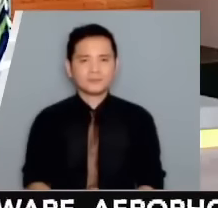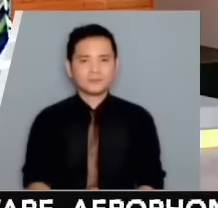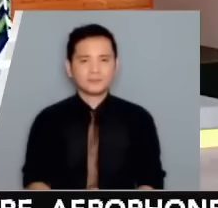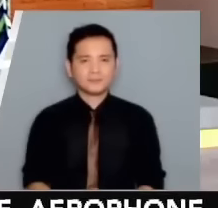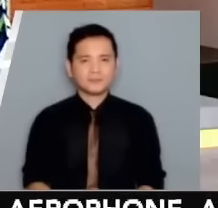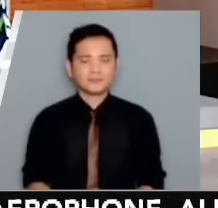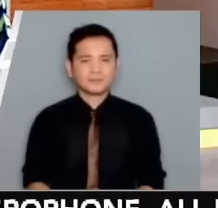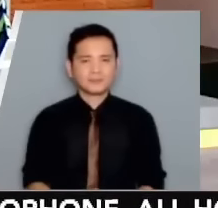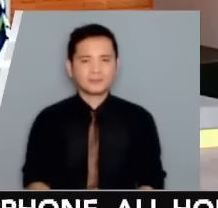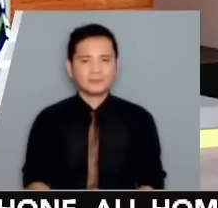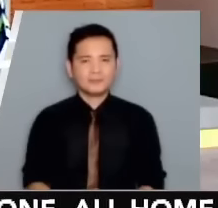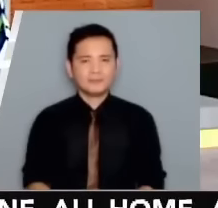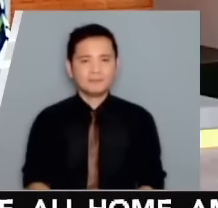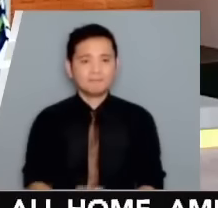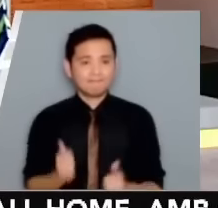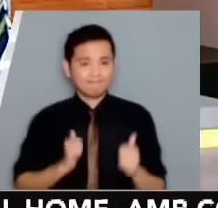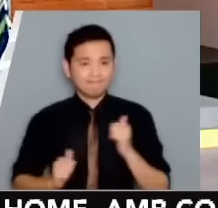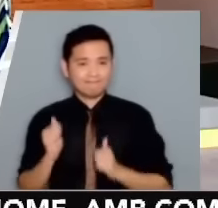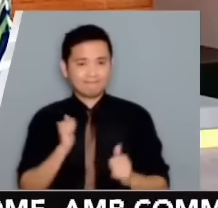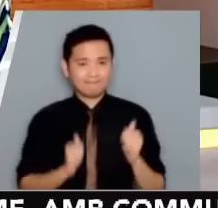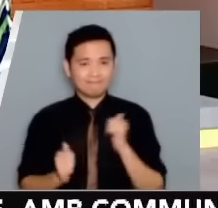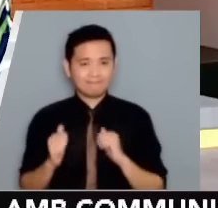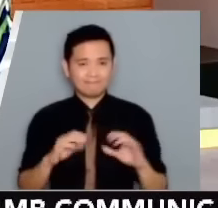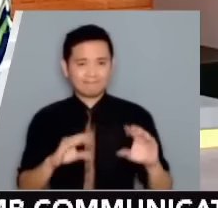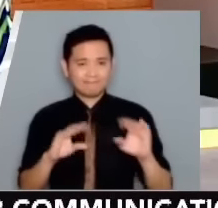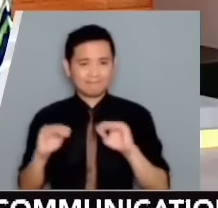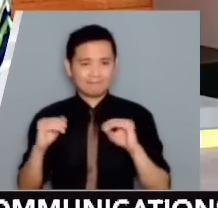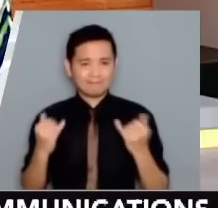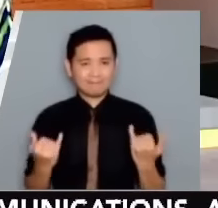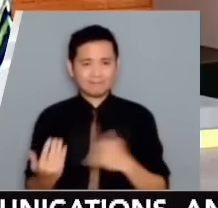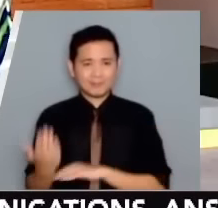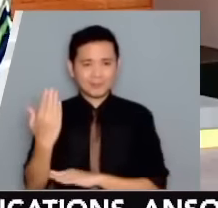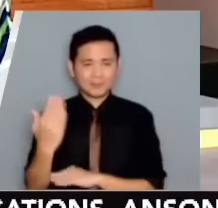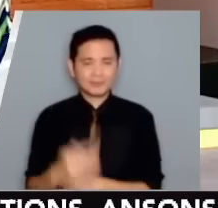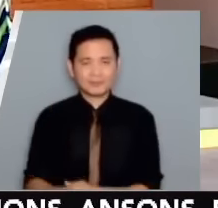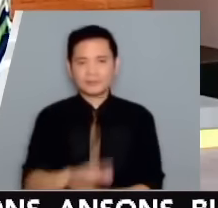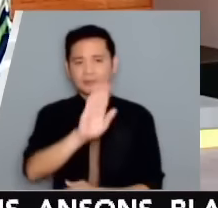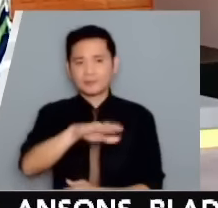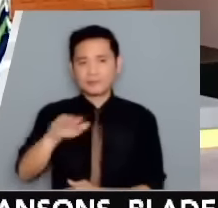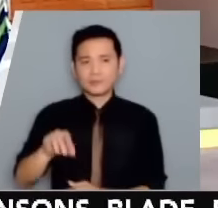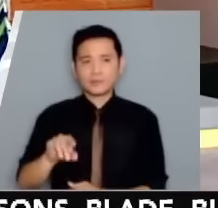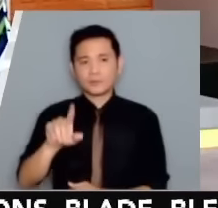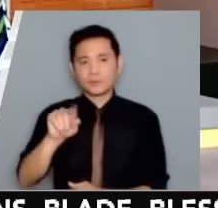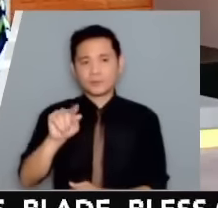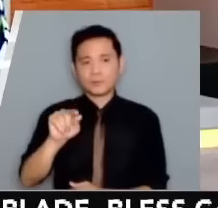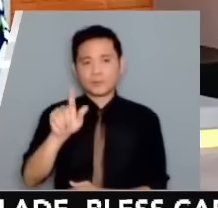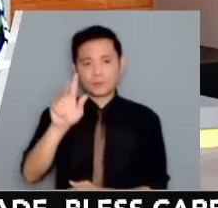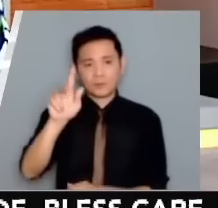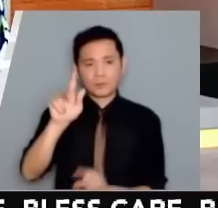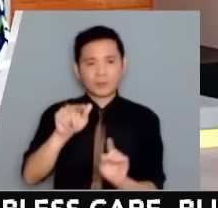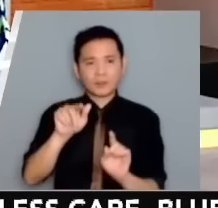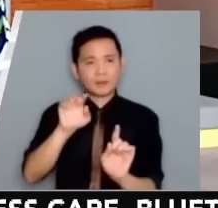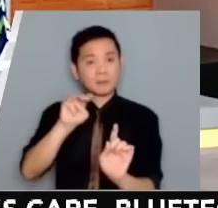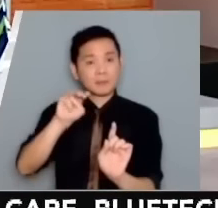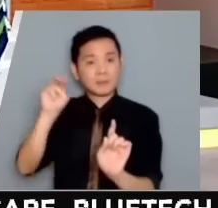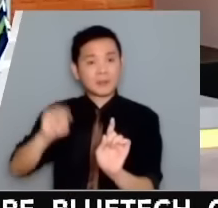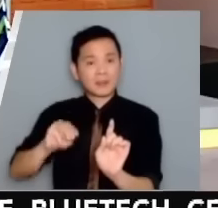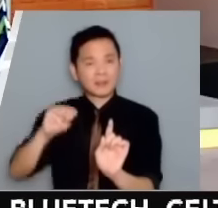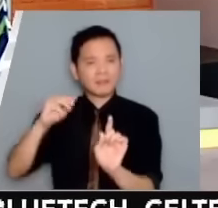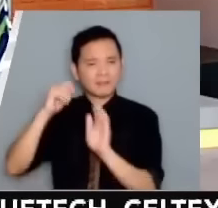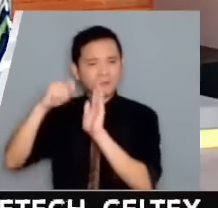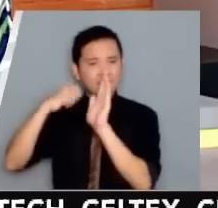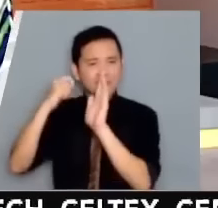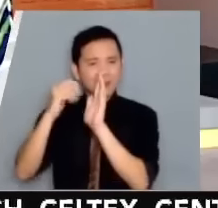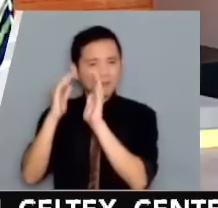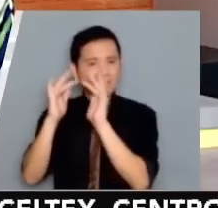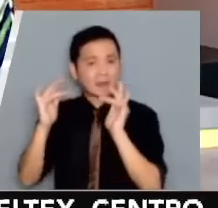Union tayo ngay umaga another milestone achieve ng 2023 Metro Manila Film Festival best picture na